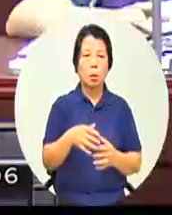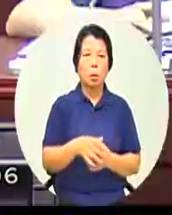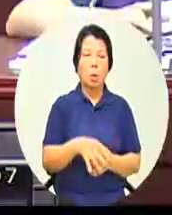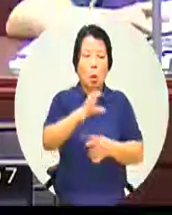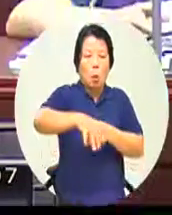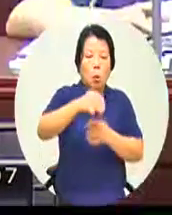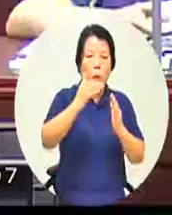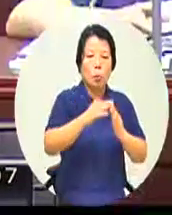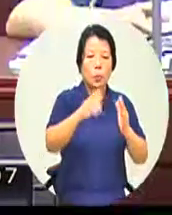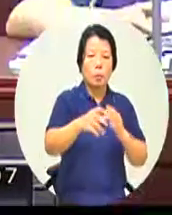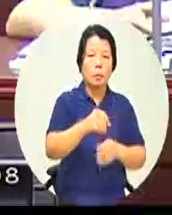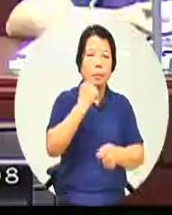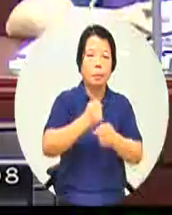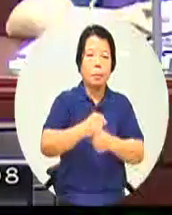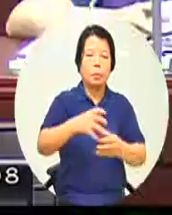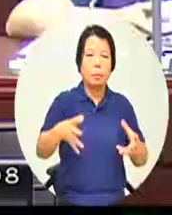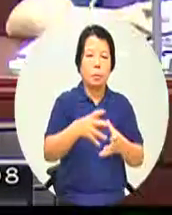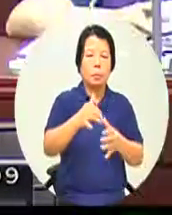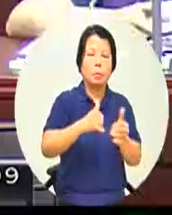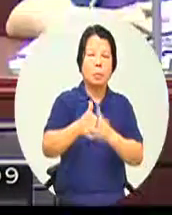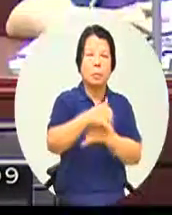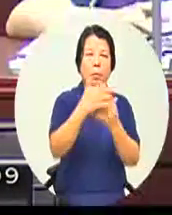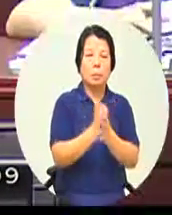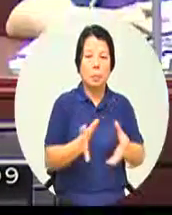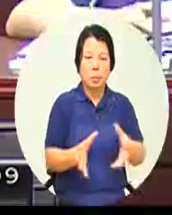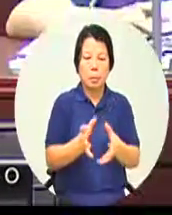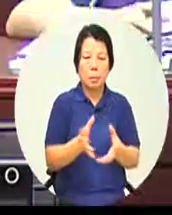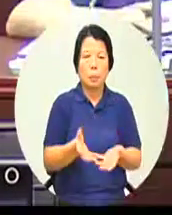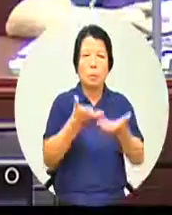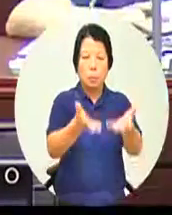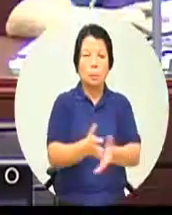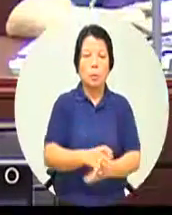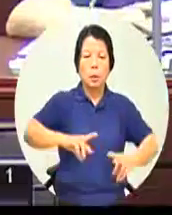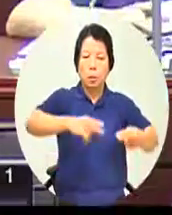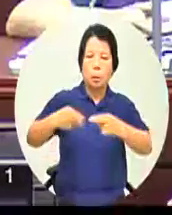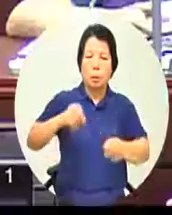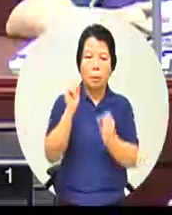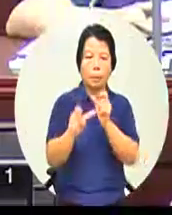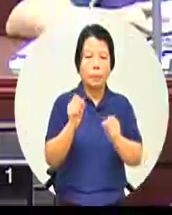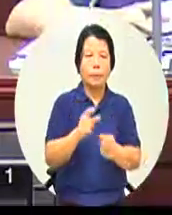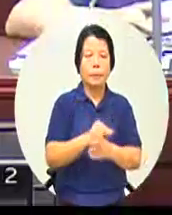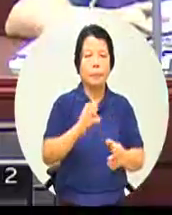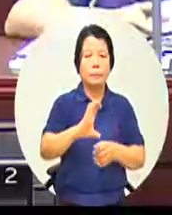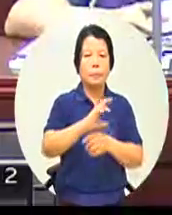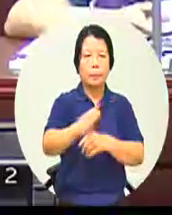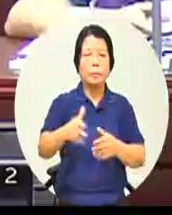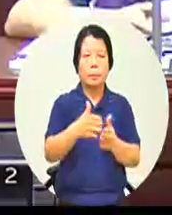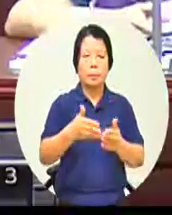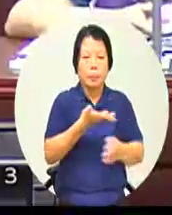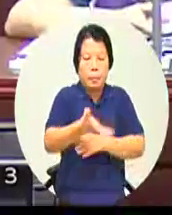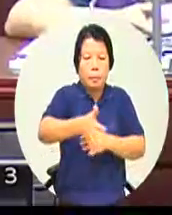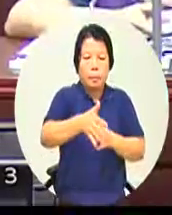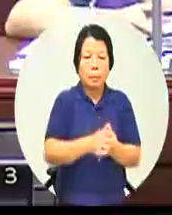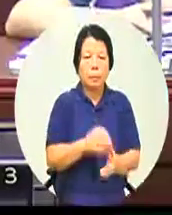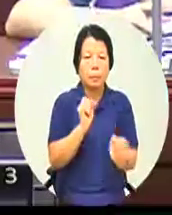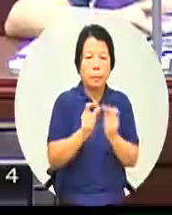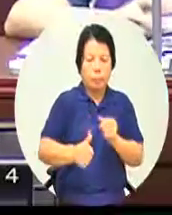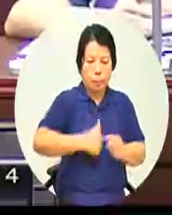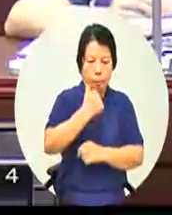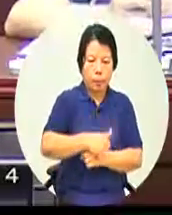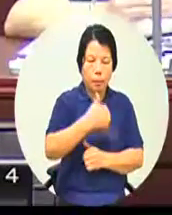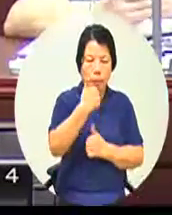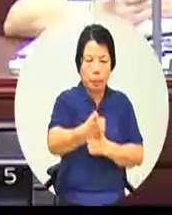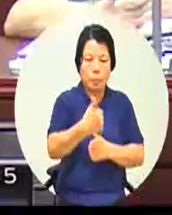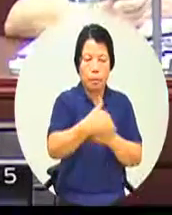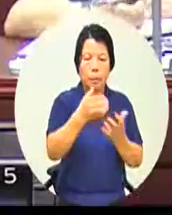或者是合作社来提供。我们要改变这个采购的这个方式，让他更加的能够买到真实好的